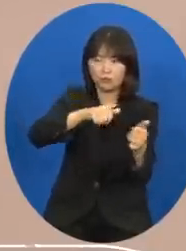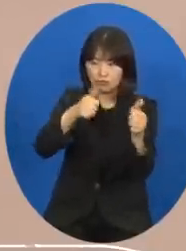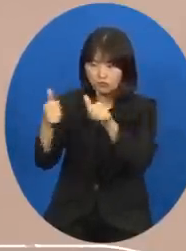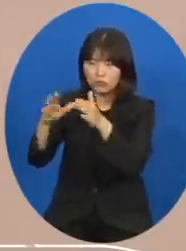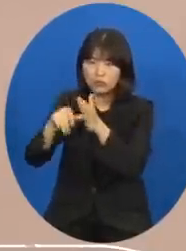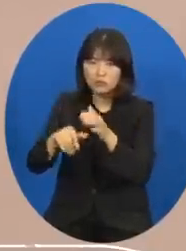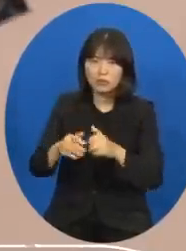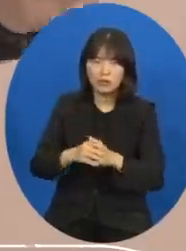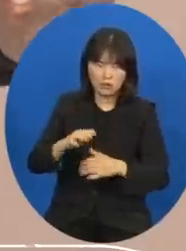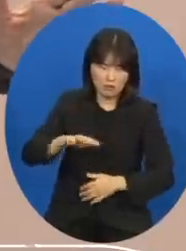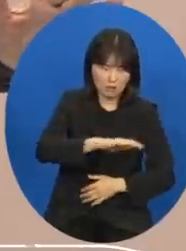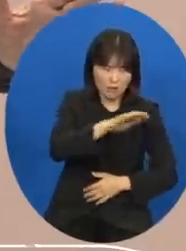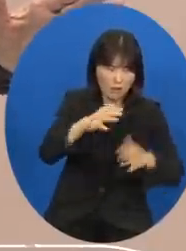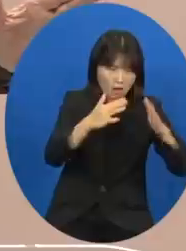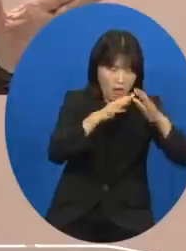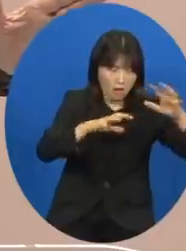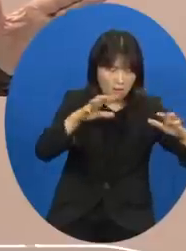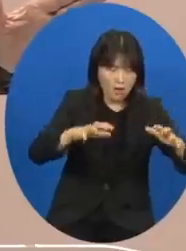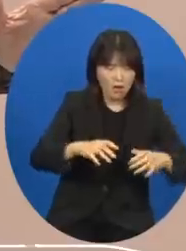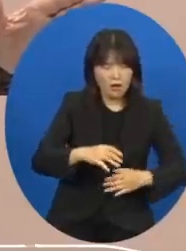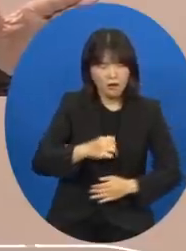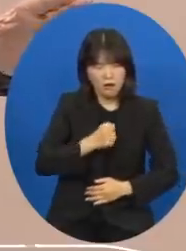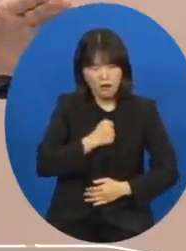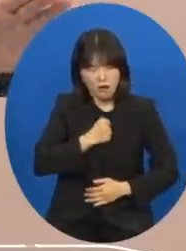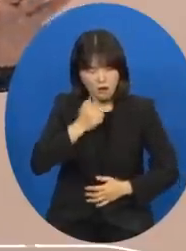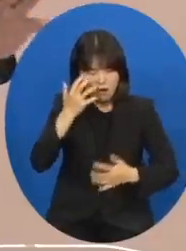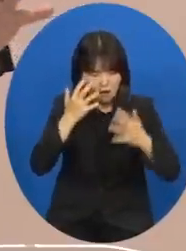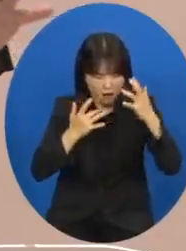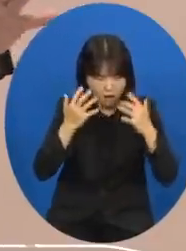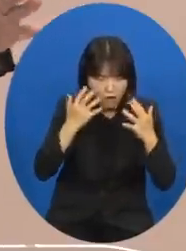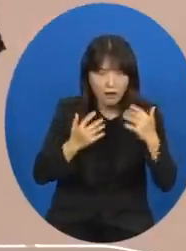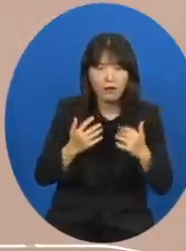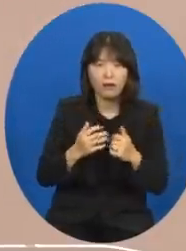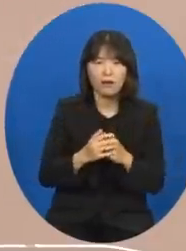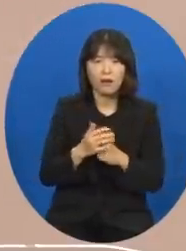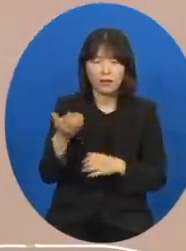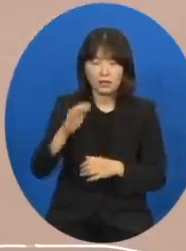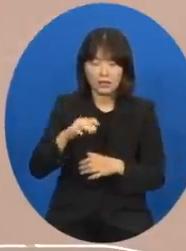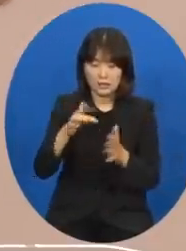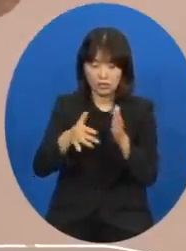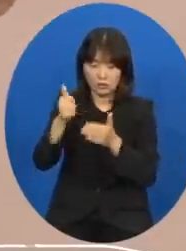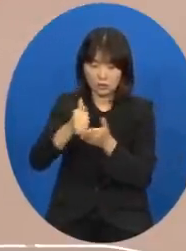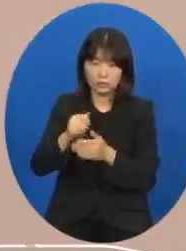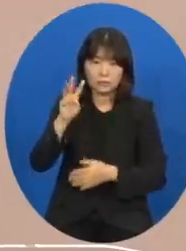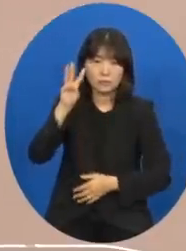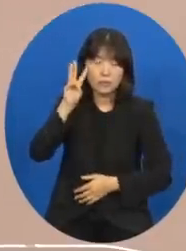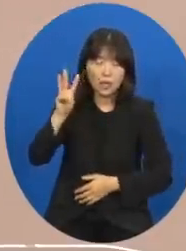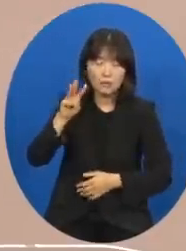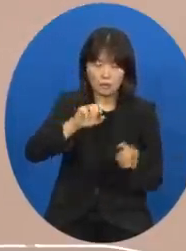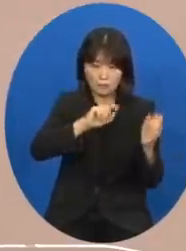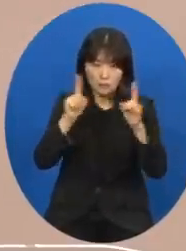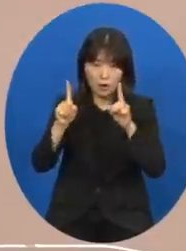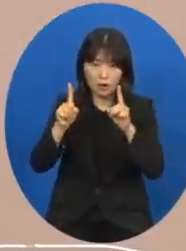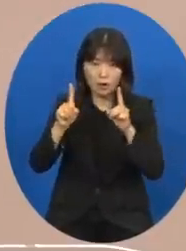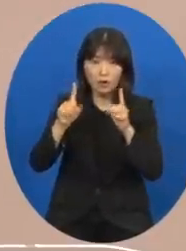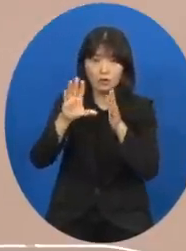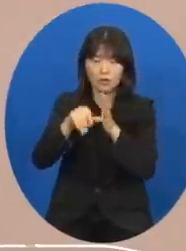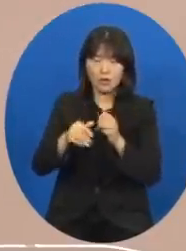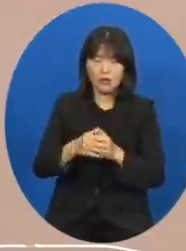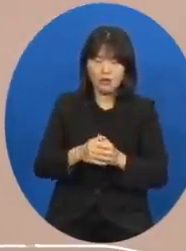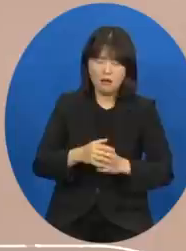때는 온 마을이 그냥 다 비통한 거예요. 그런데 예수님이 사흘 만에 부활하신 부분에 가서는 막